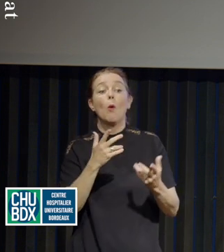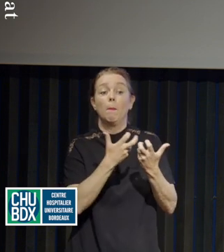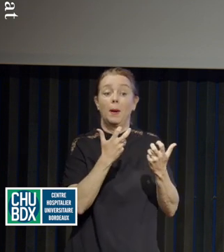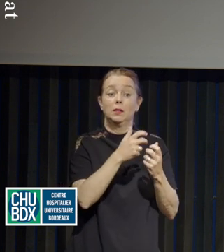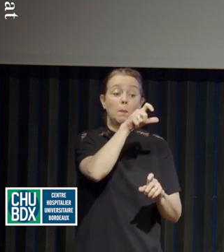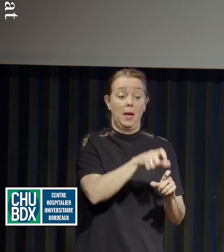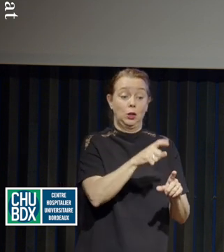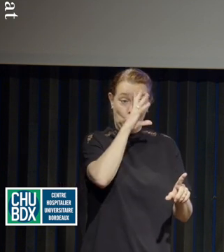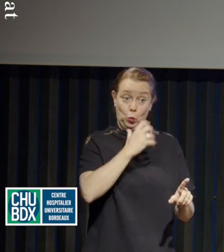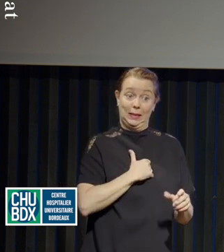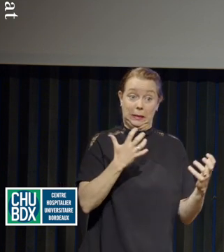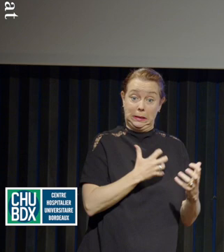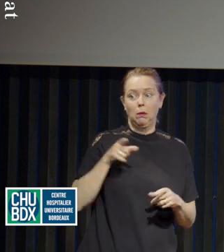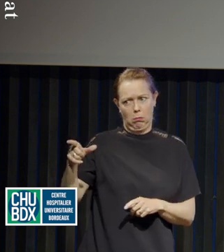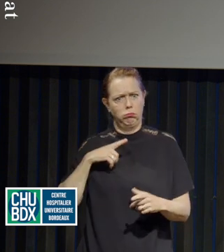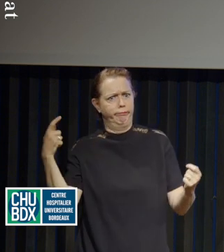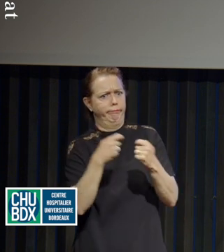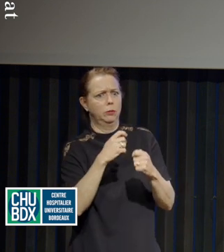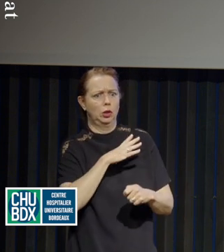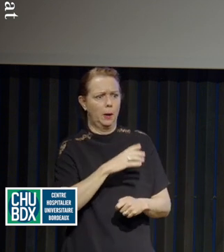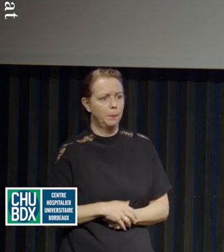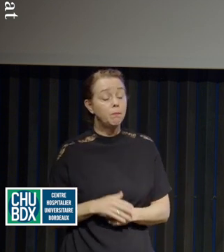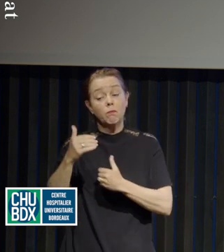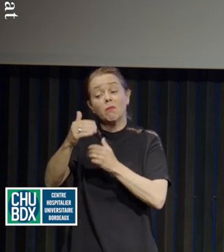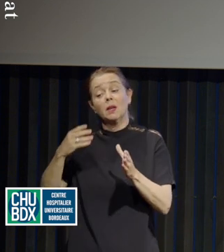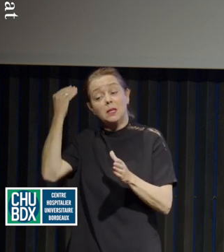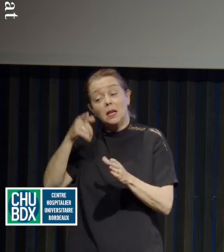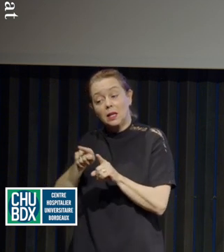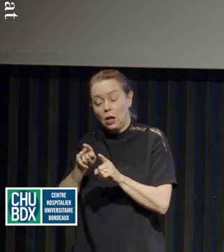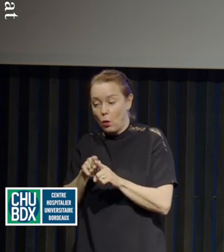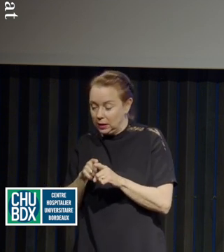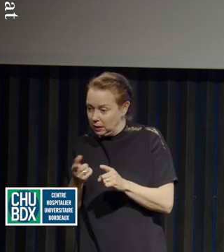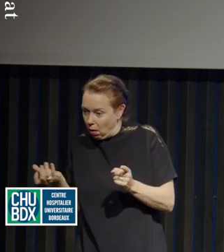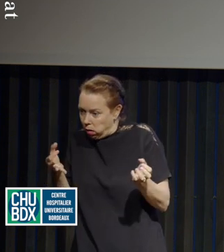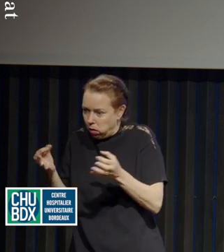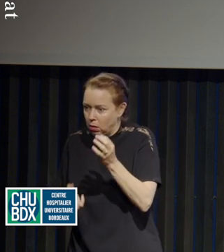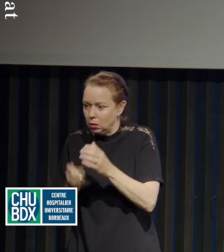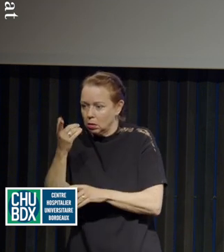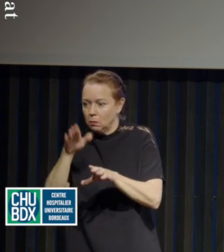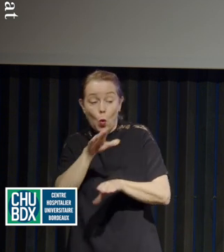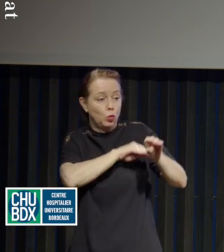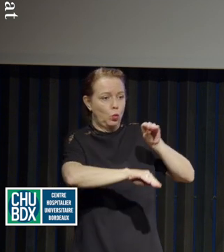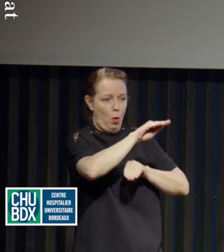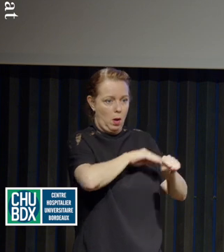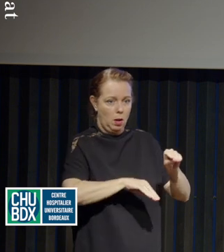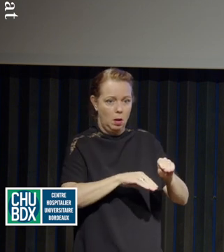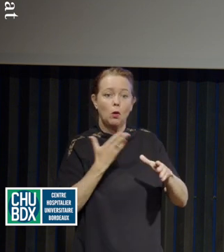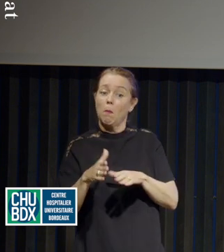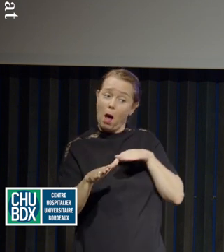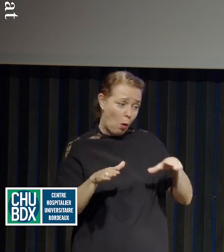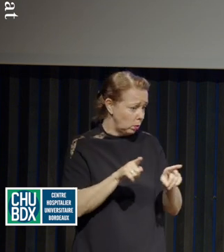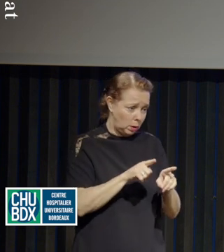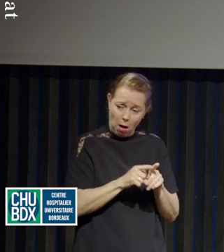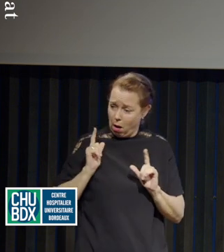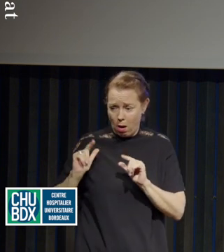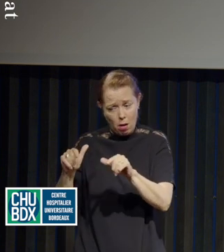exemple. La psychiatrie a également développé de nouveaux dispositifs de soins, à l'instar des autres disciplines médicales,